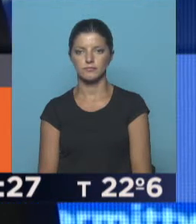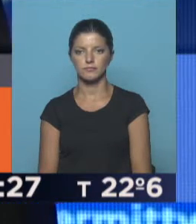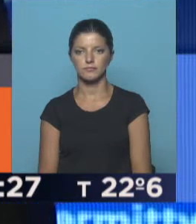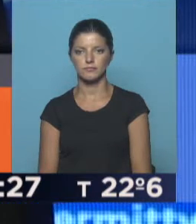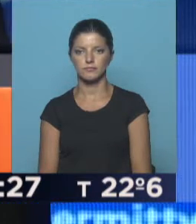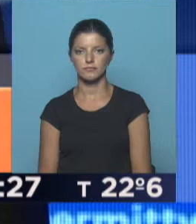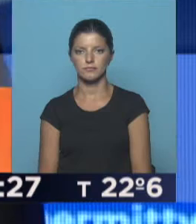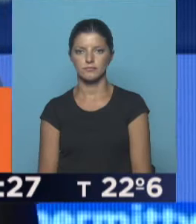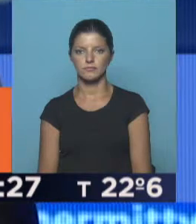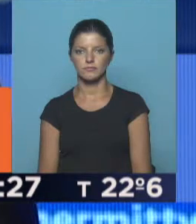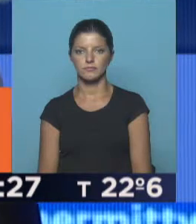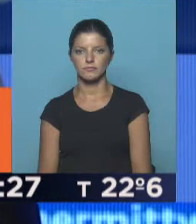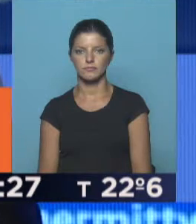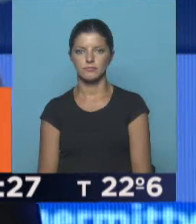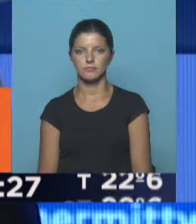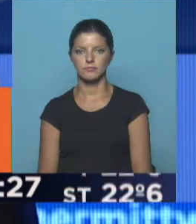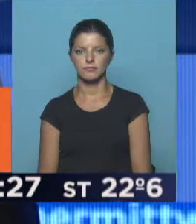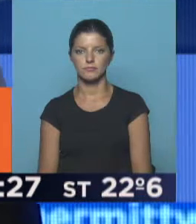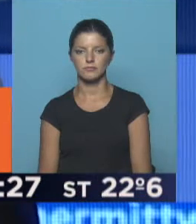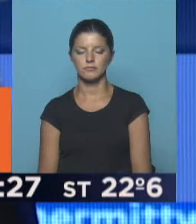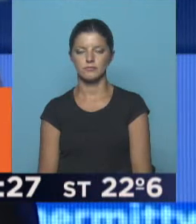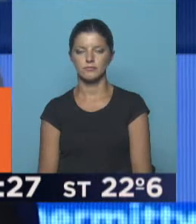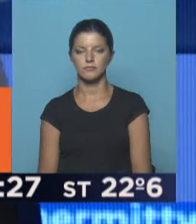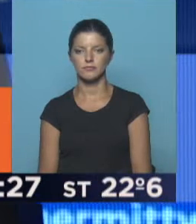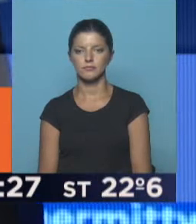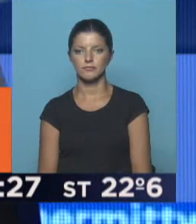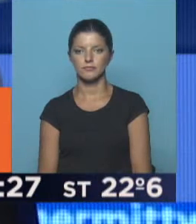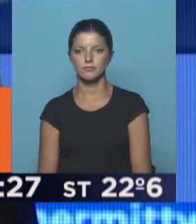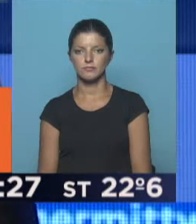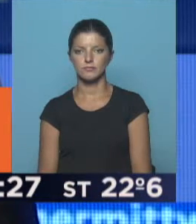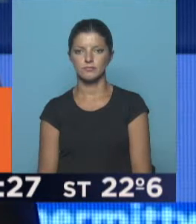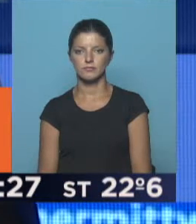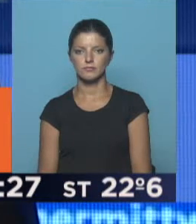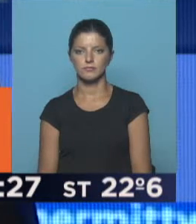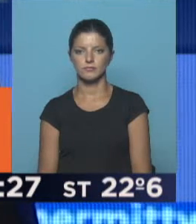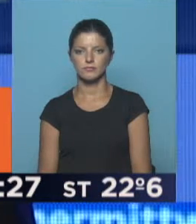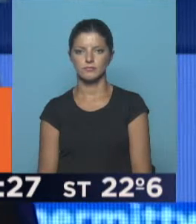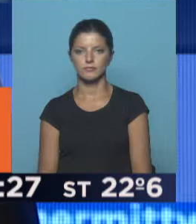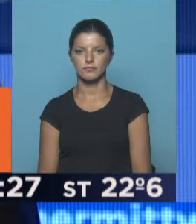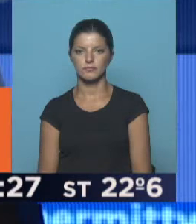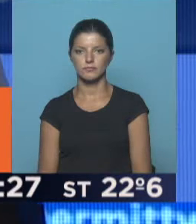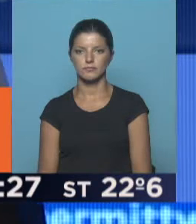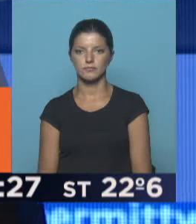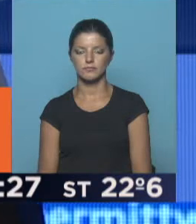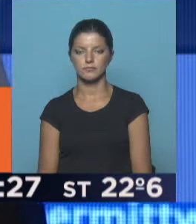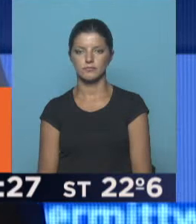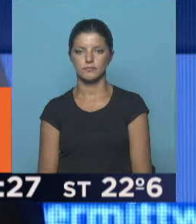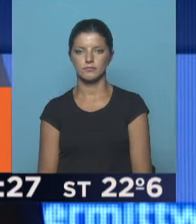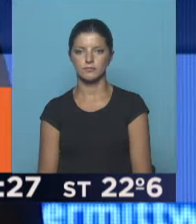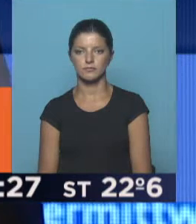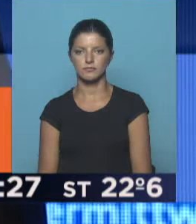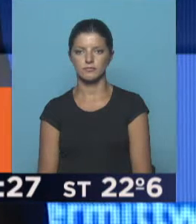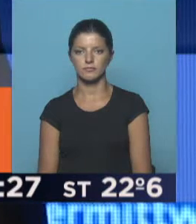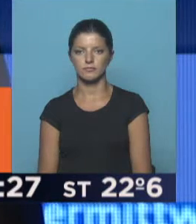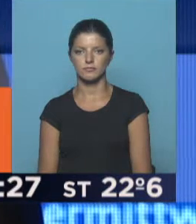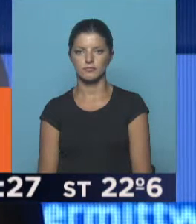Herausforderung? Wer hat außenpolitisch das Gewicht, unsere Interessen der Bundesrepublik Deutschland einzubringen